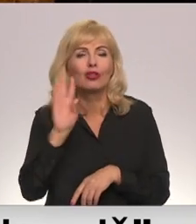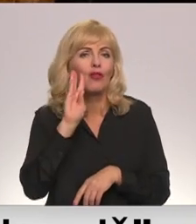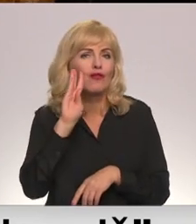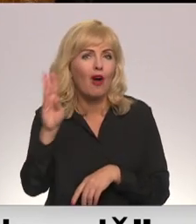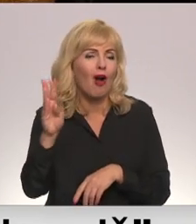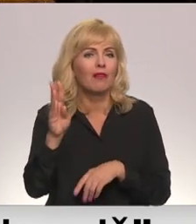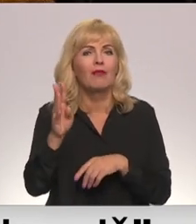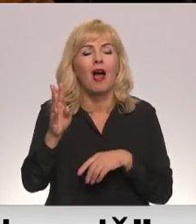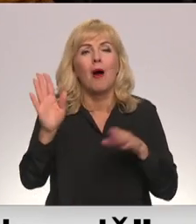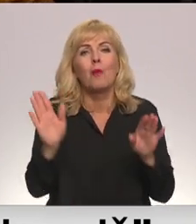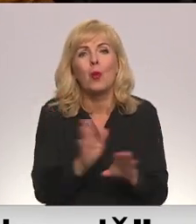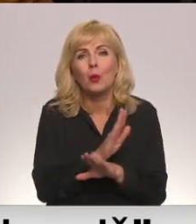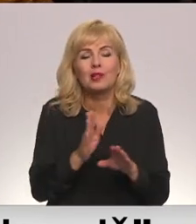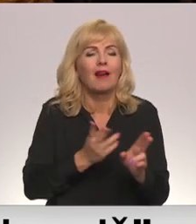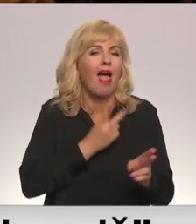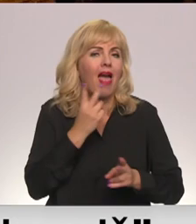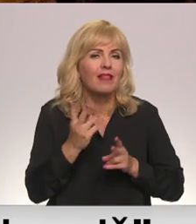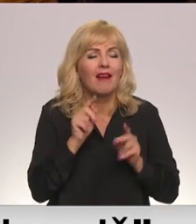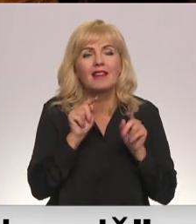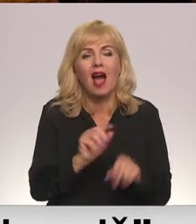tāda enerģija, tāds spēks.